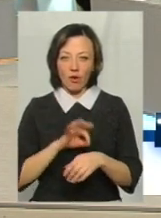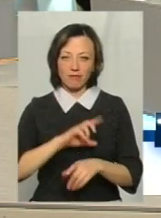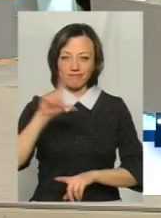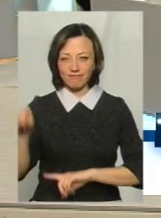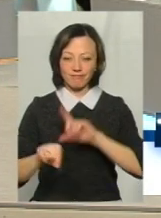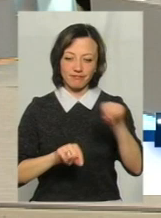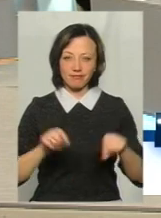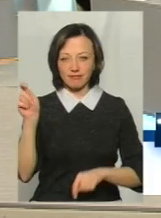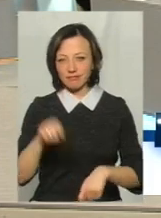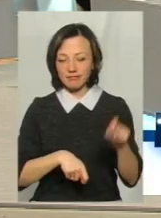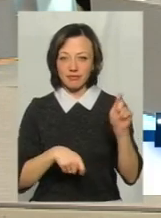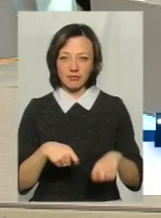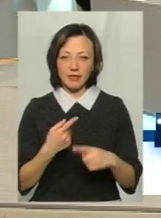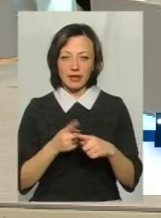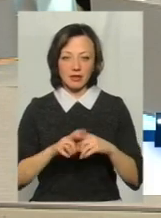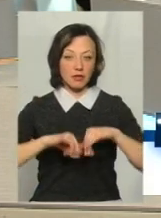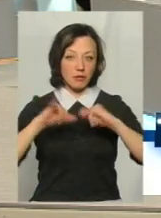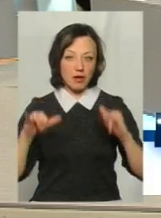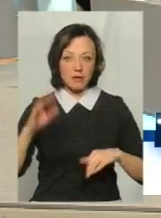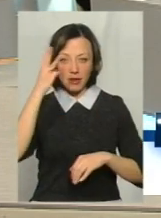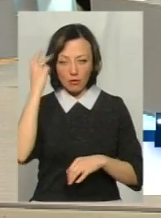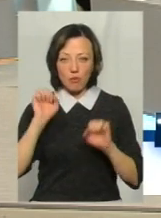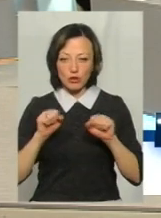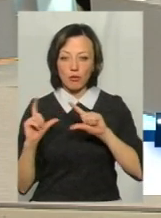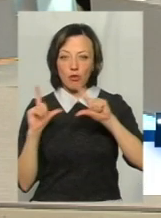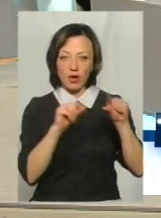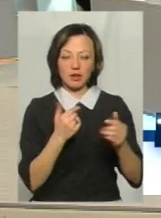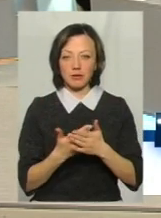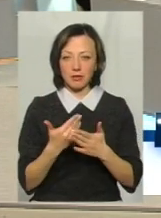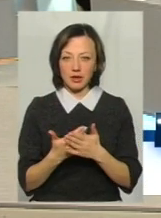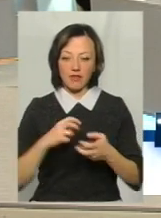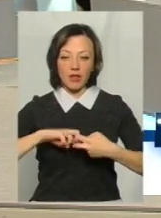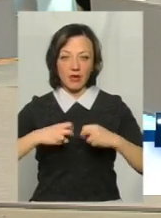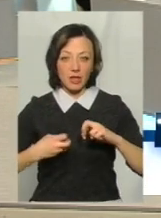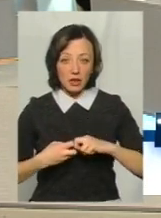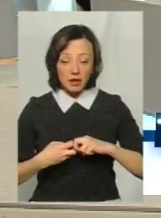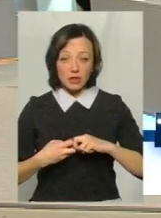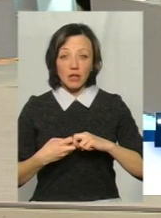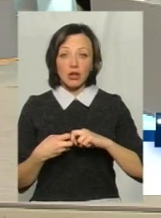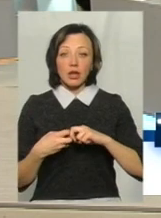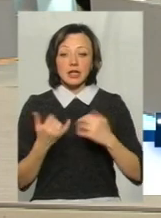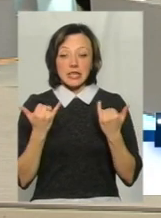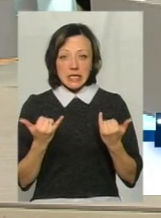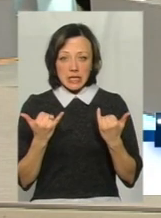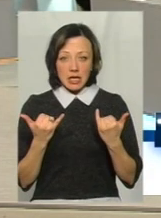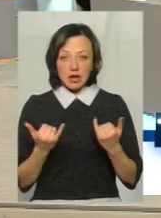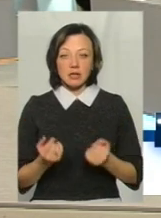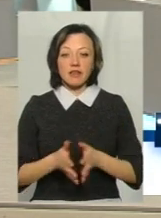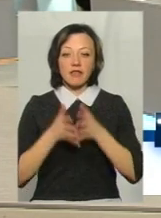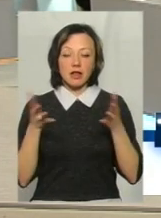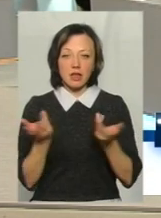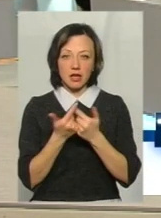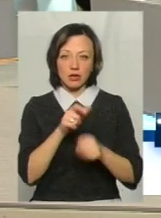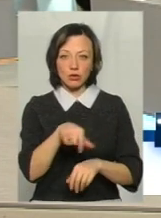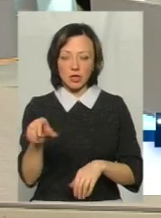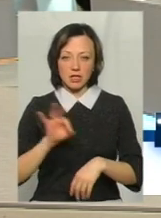не обов'язково, щоб цей спалах стався в Хмельницькому, але можна поїхати. Ну, беремо ту саму Івано-Франківщину, так, де зараз, ну, велика кількість людей